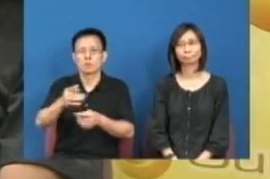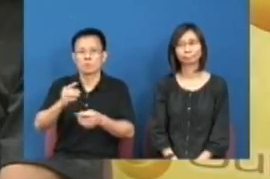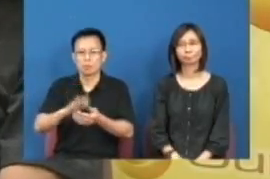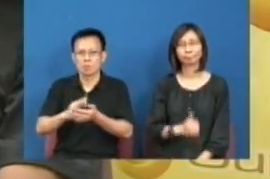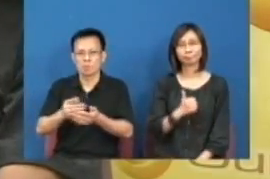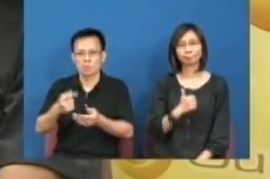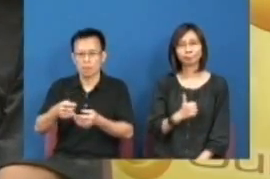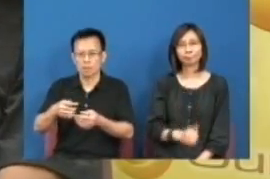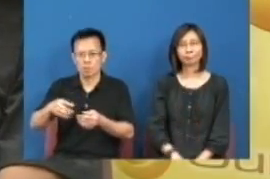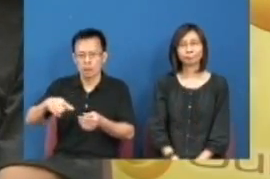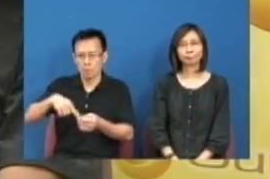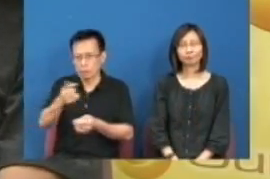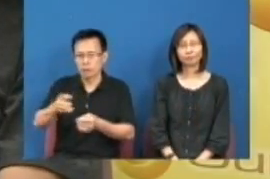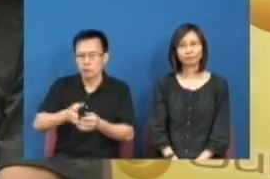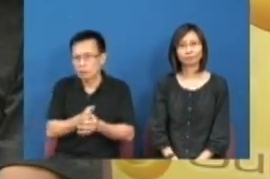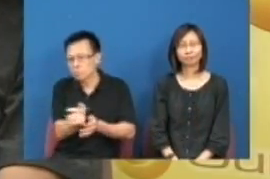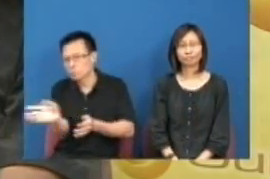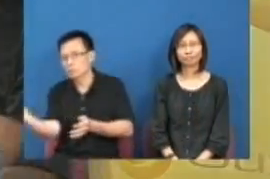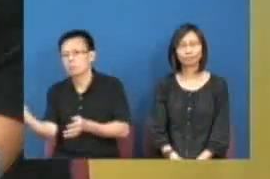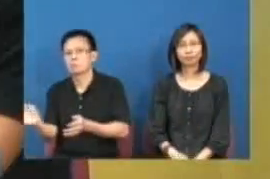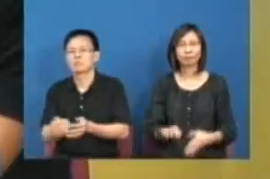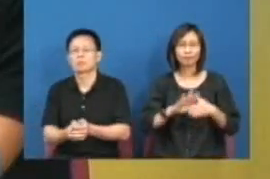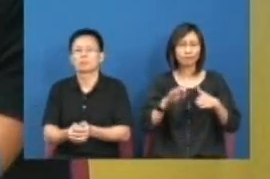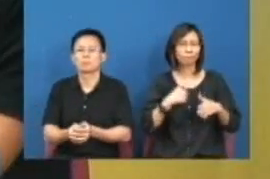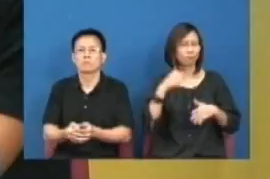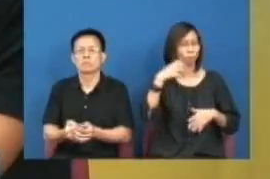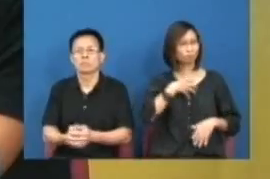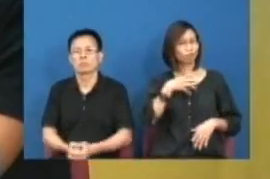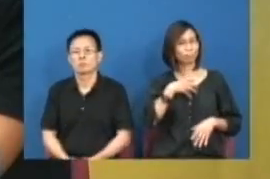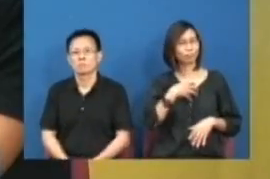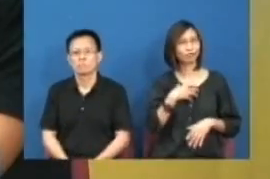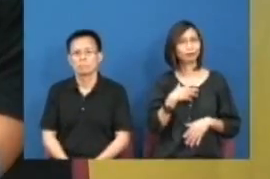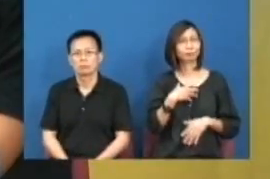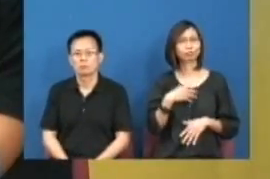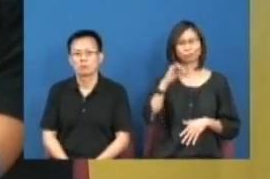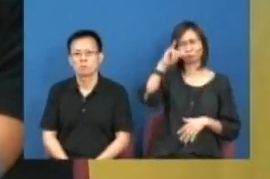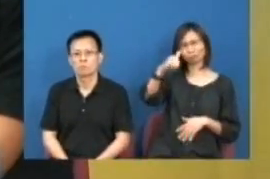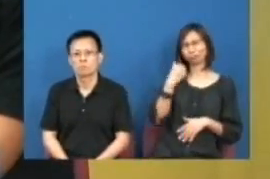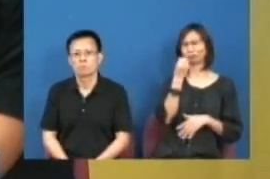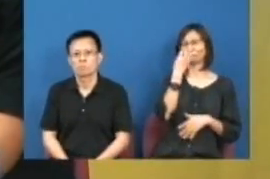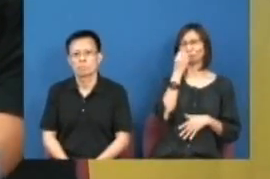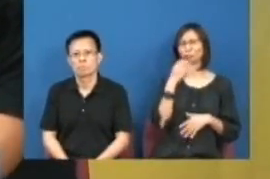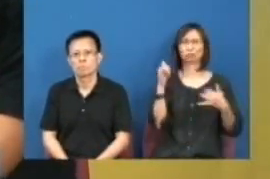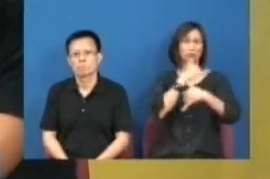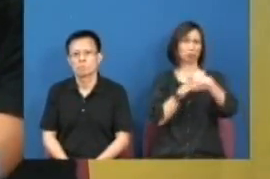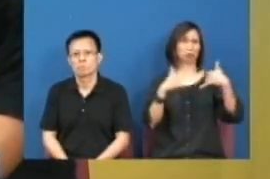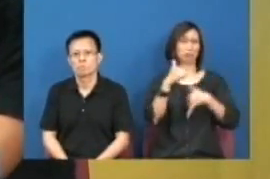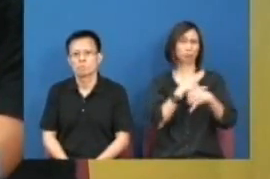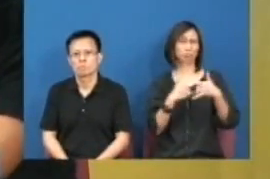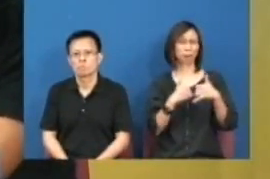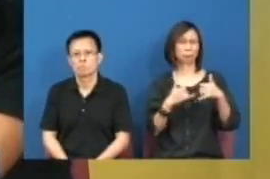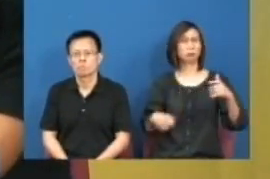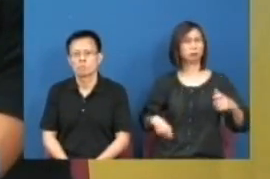突然間轉入嚟咁。我講 係咯，咁所以我成日覺得你落嚟其實真係幾擾民咯，即係又要做戲啊，又要嘥時間，又要封路啊。